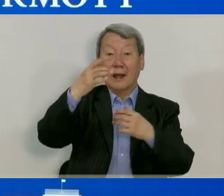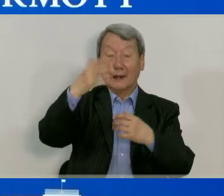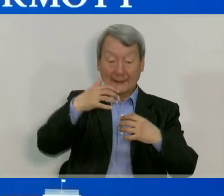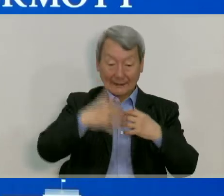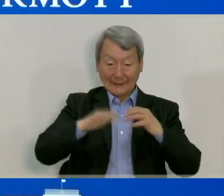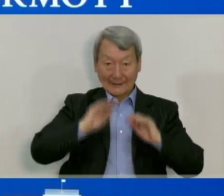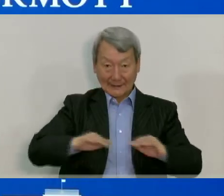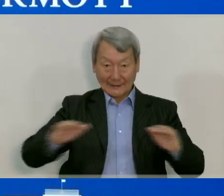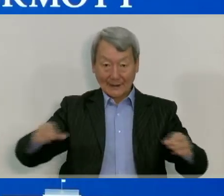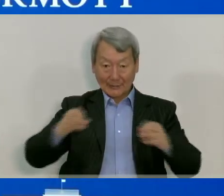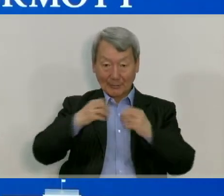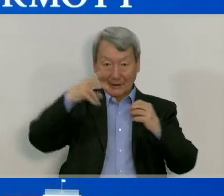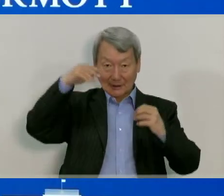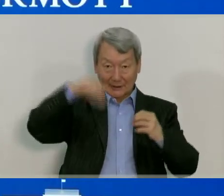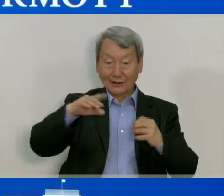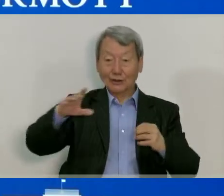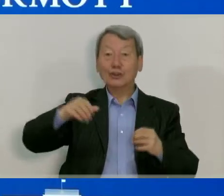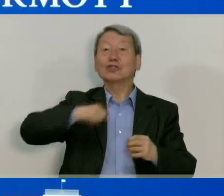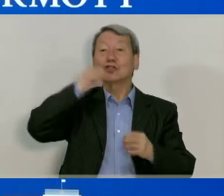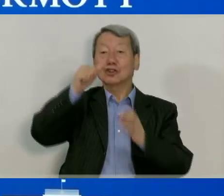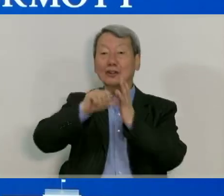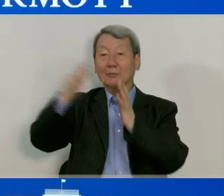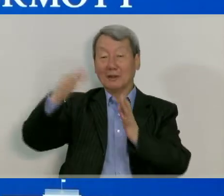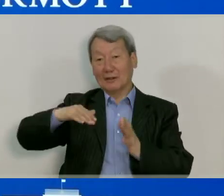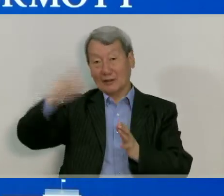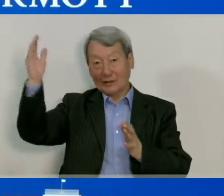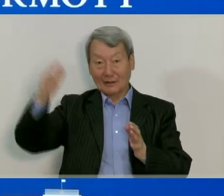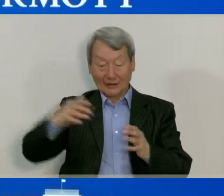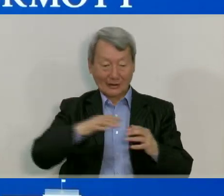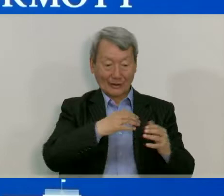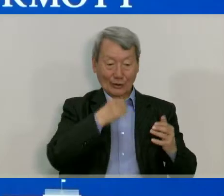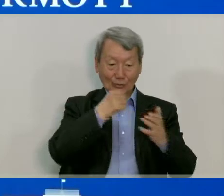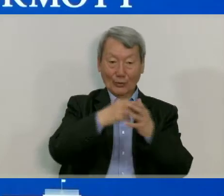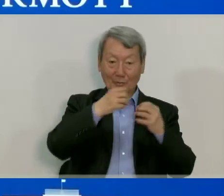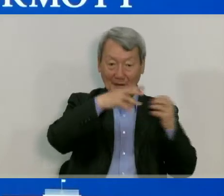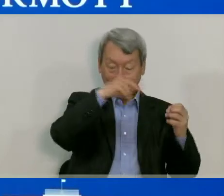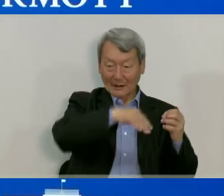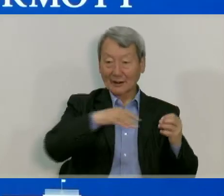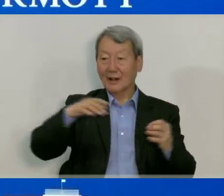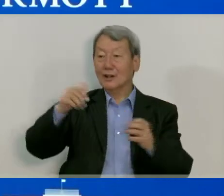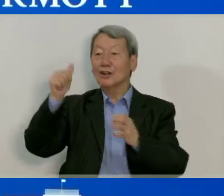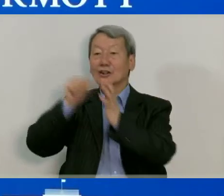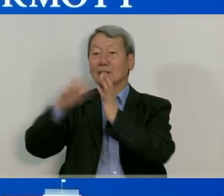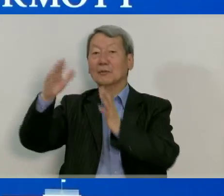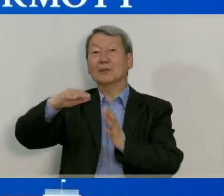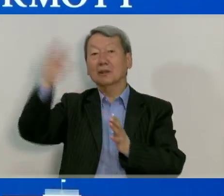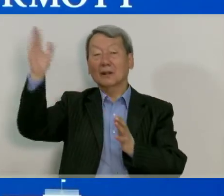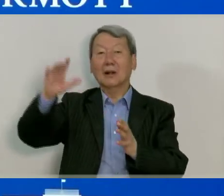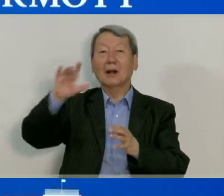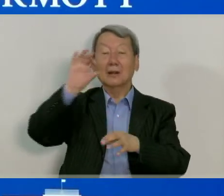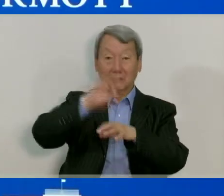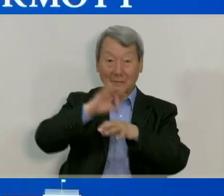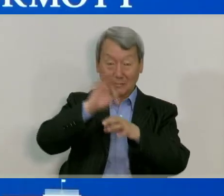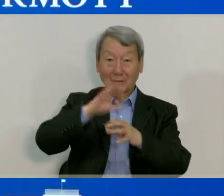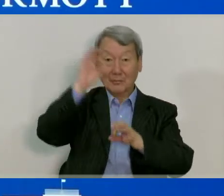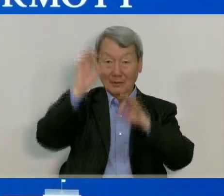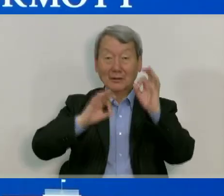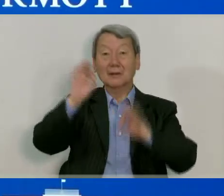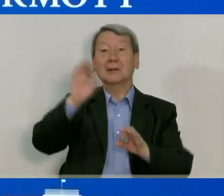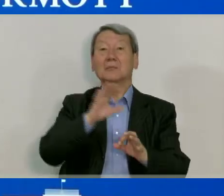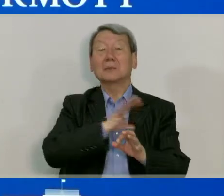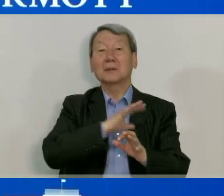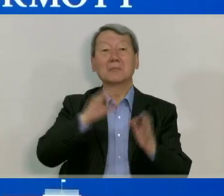до 15 лет и старше 65 лет, которые были в контакте, заболеваний